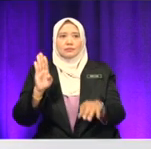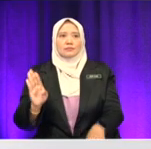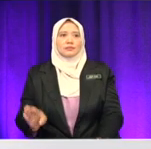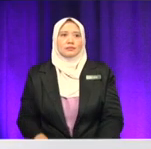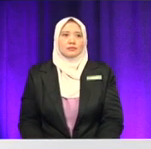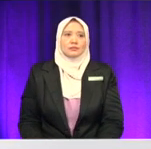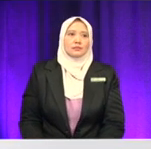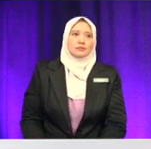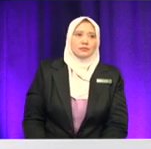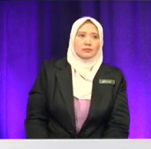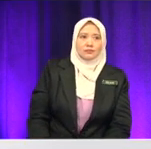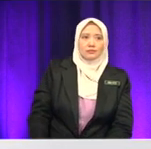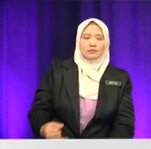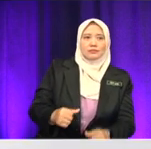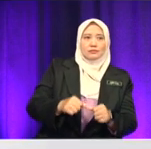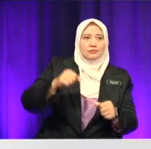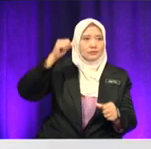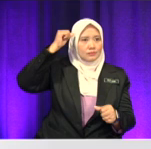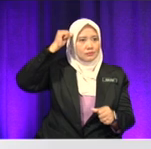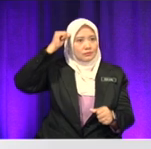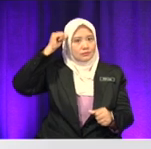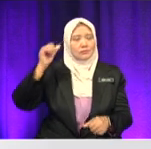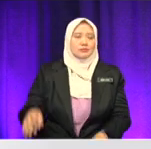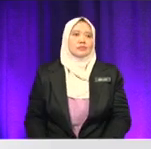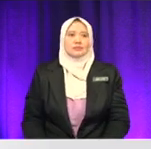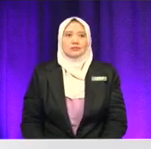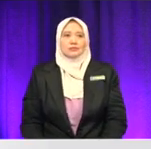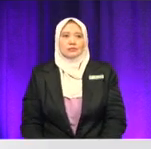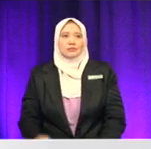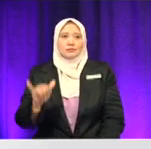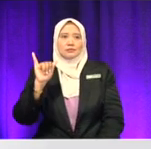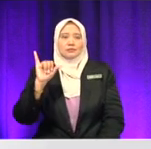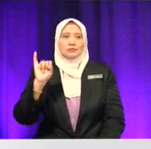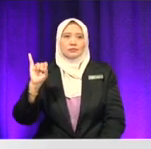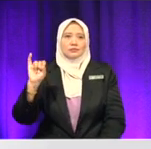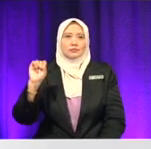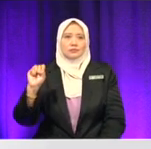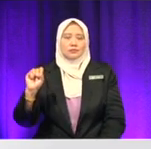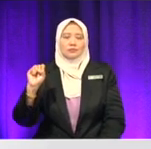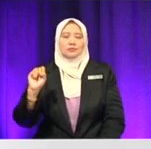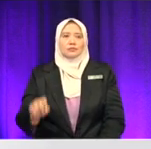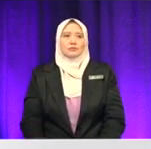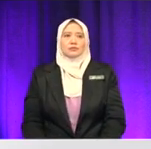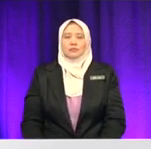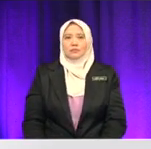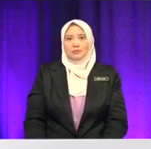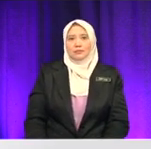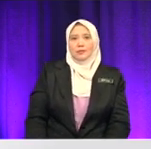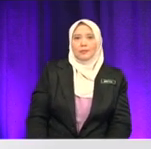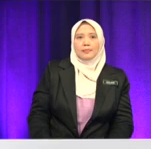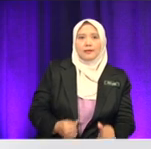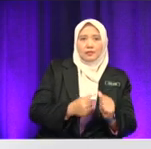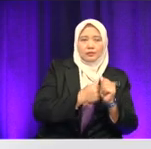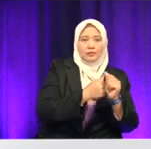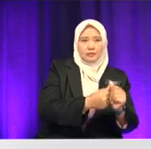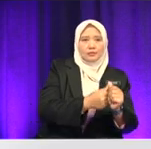Sebab saya ingatkan yeast dia membiak melalui belahan dedua, cikgu. Okey, lepas ni jangan buat kecuaian